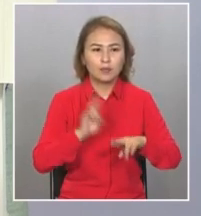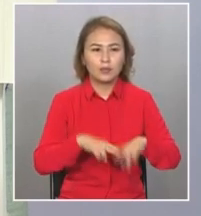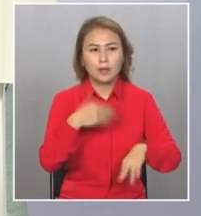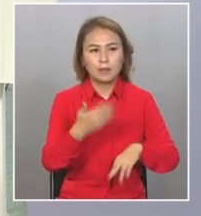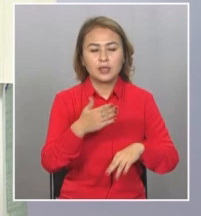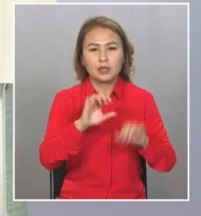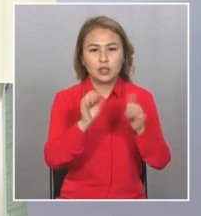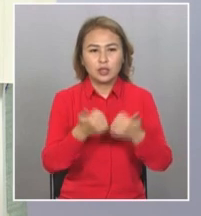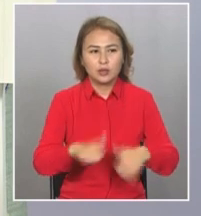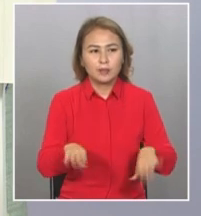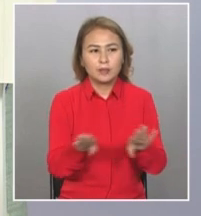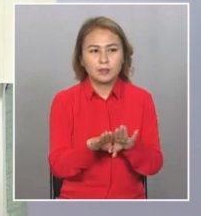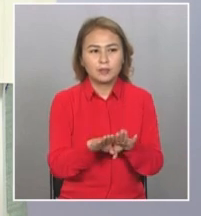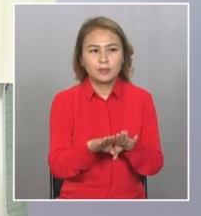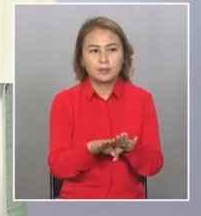Біз ол пішімдерді